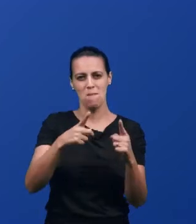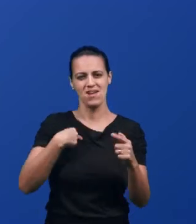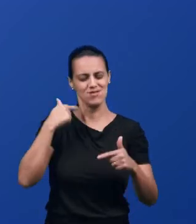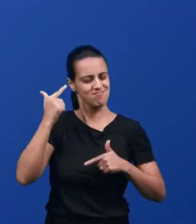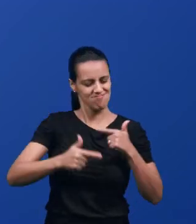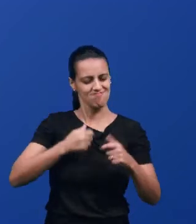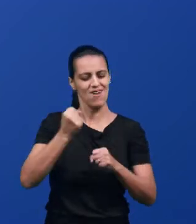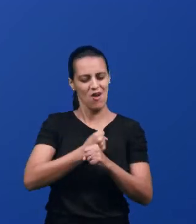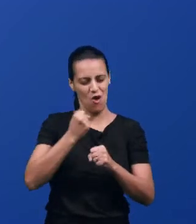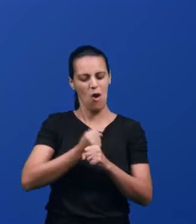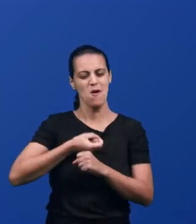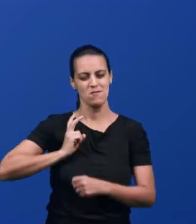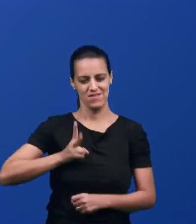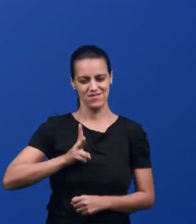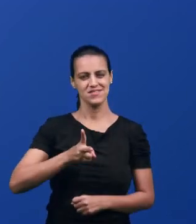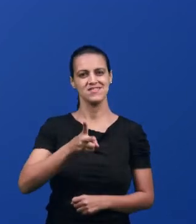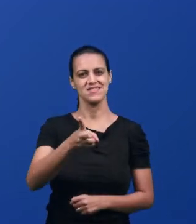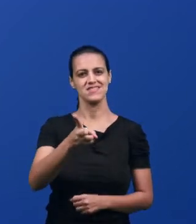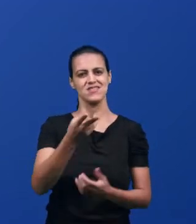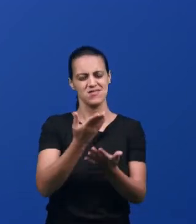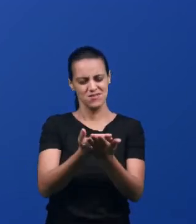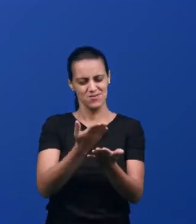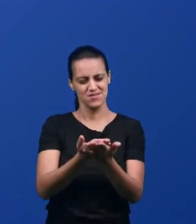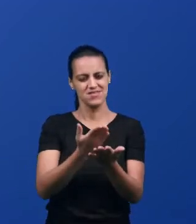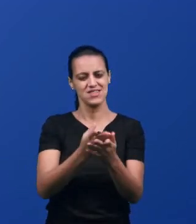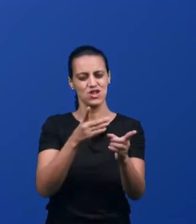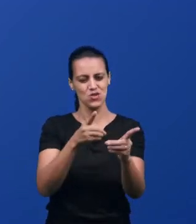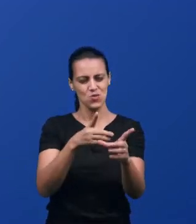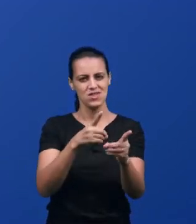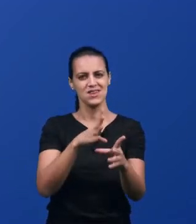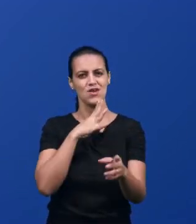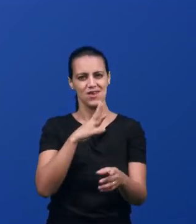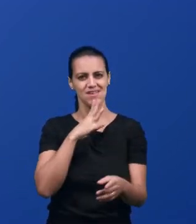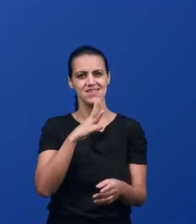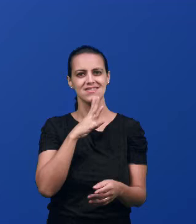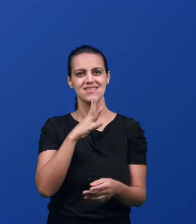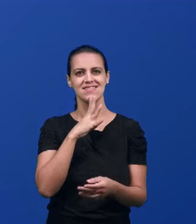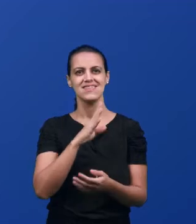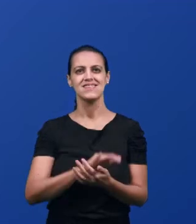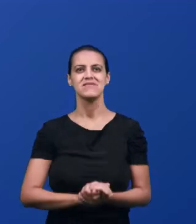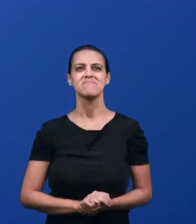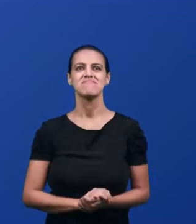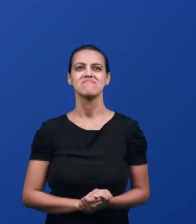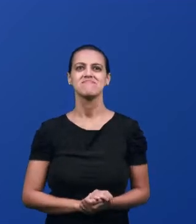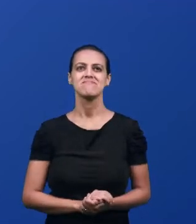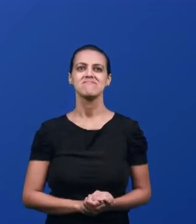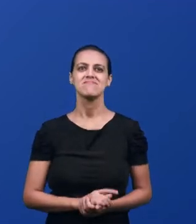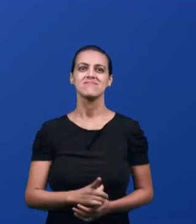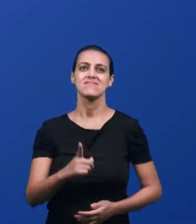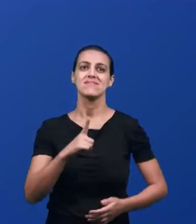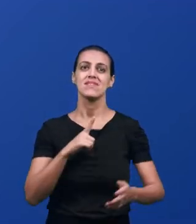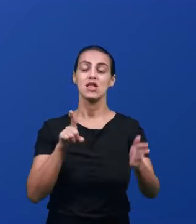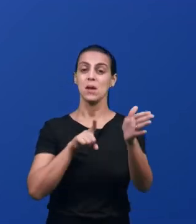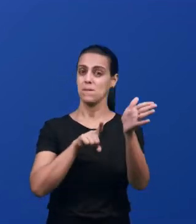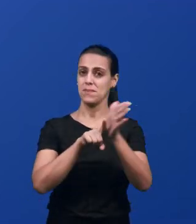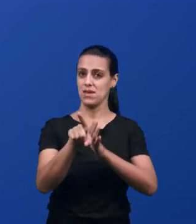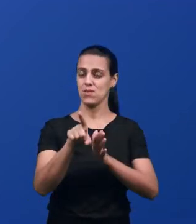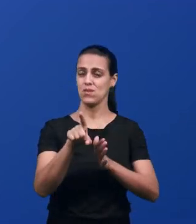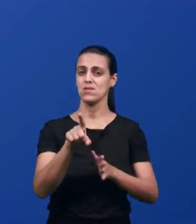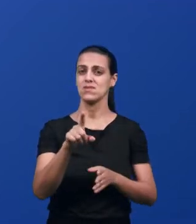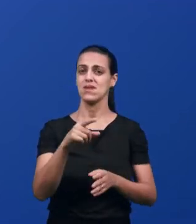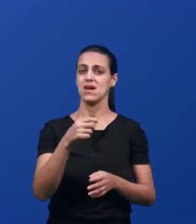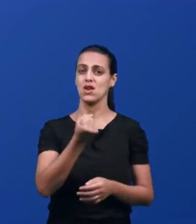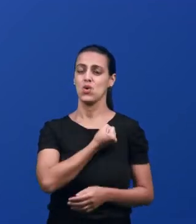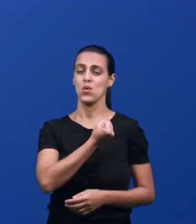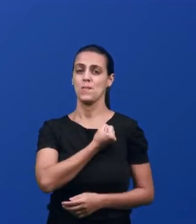Et je suis à l'hôpital, mais cela n'empêche pas de faire l'œuvre chercher la doctrine, sa connaissance. Et la